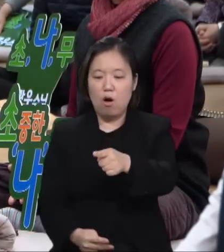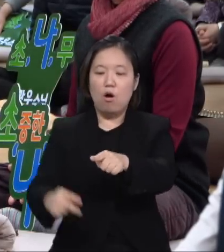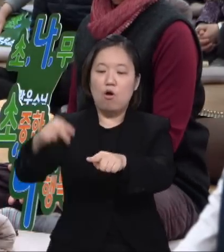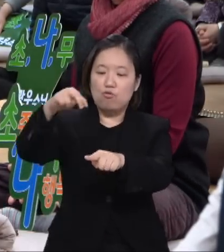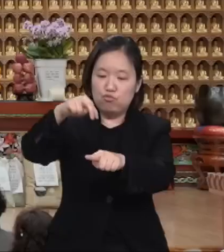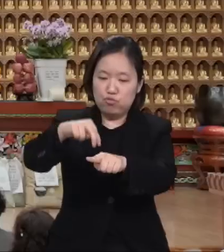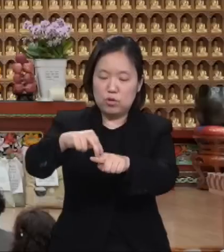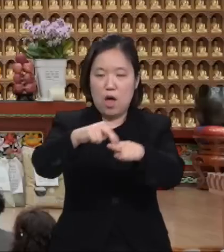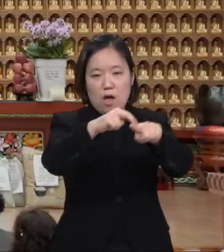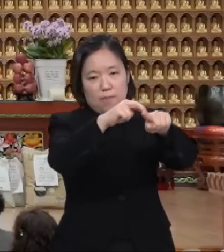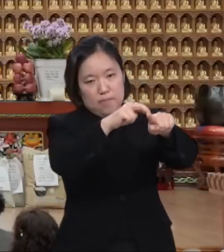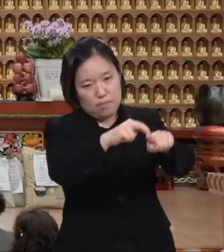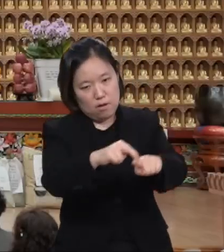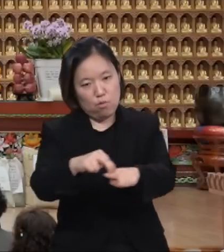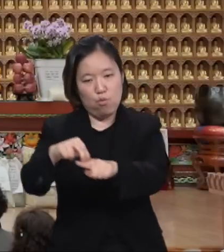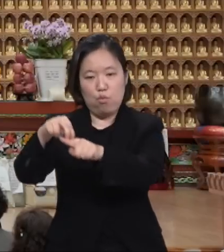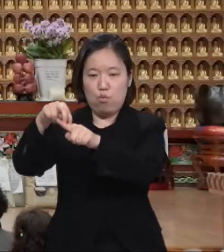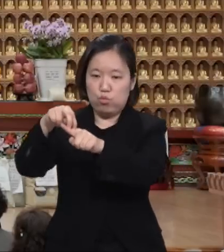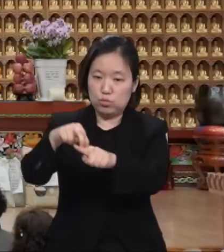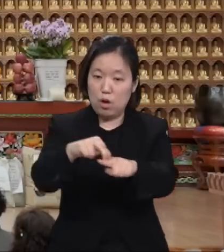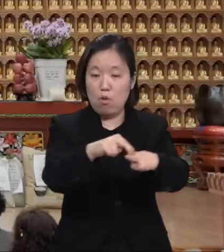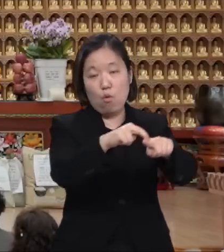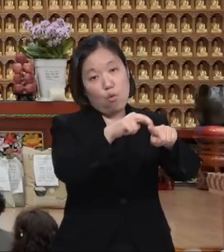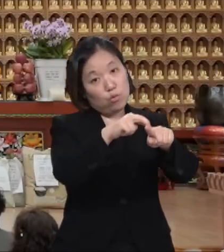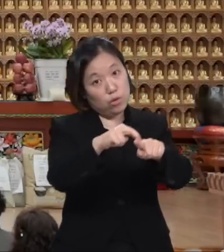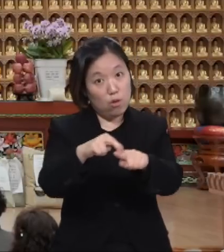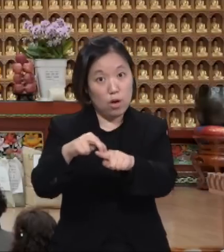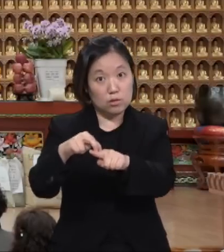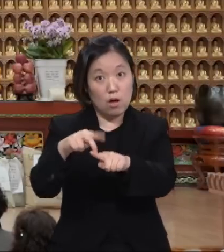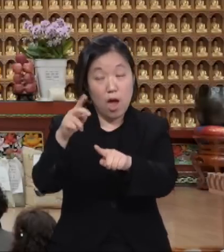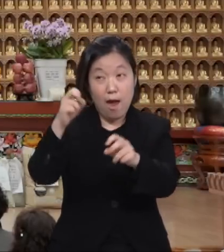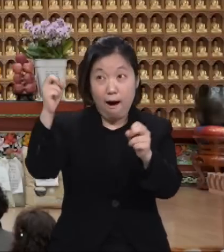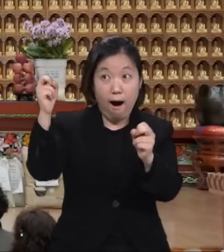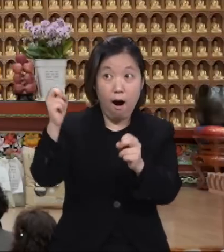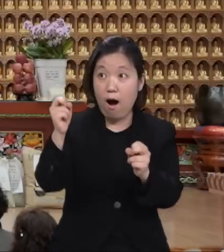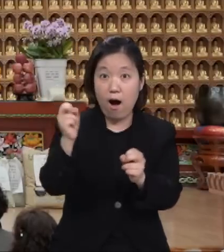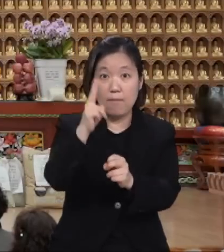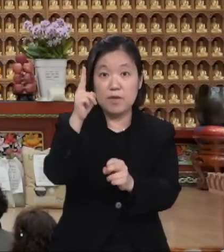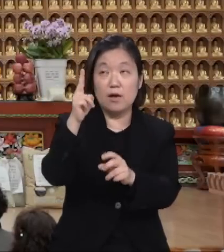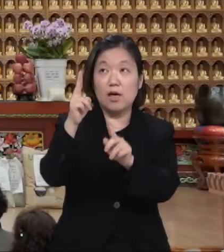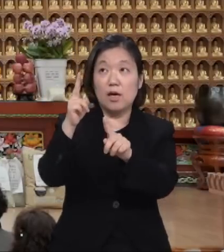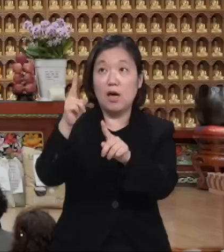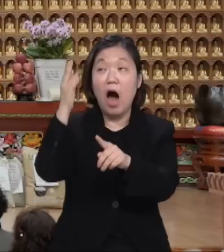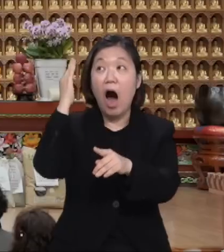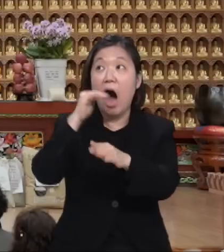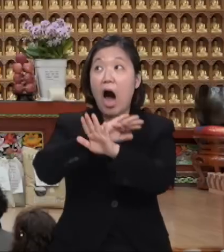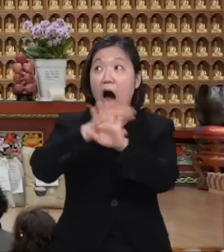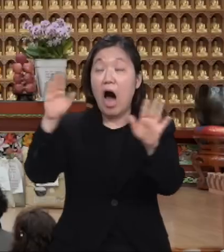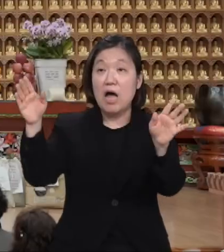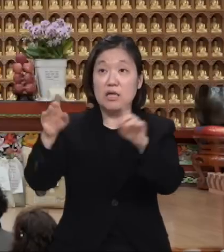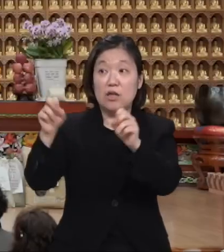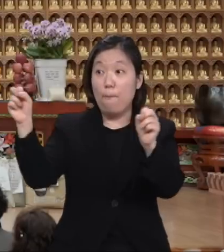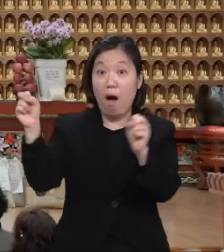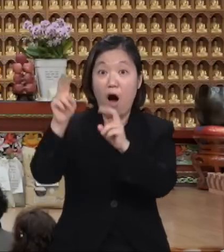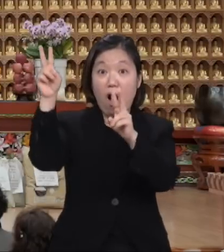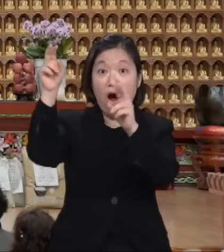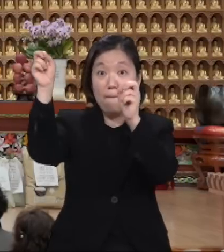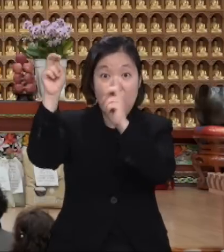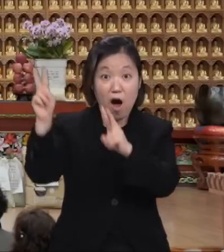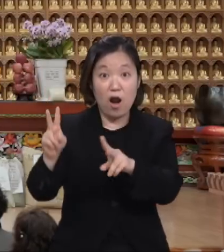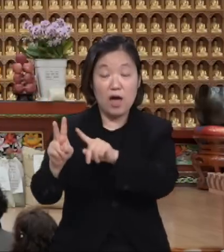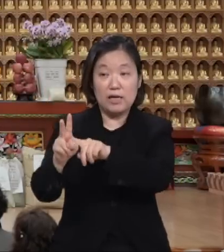대롱 그네가 출렁출렁거리다가 갑자기 하늘에서 꽝 하고 벼락이 쳐가지고